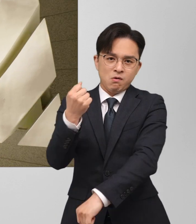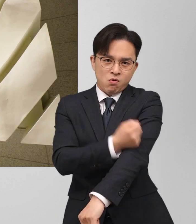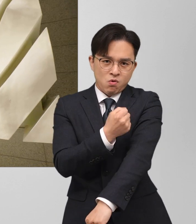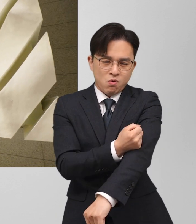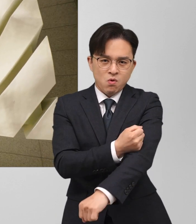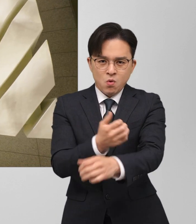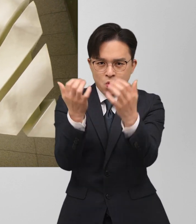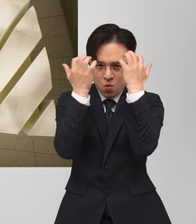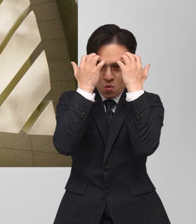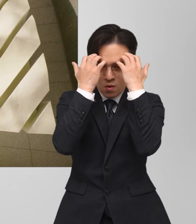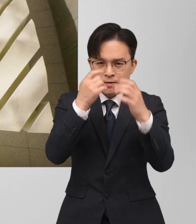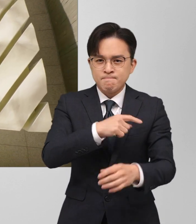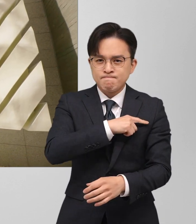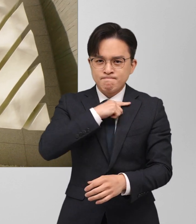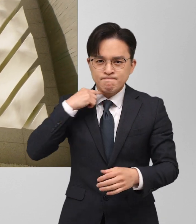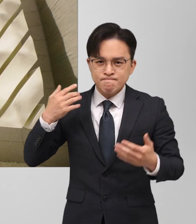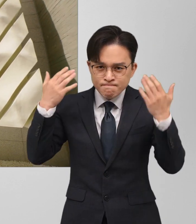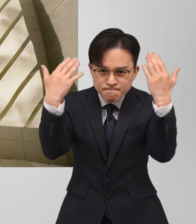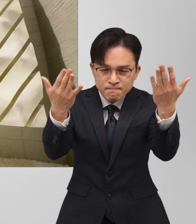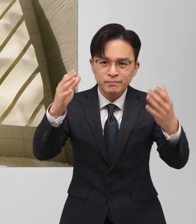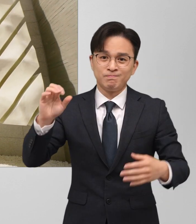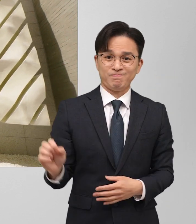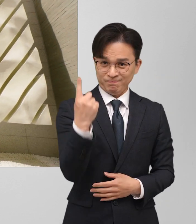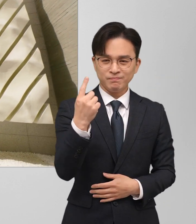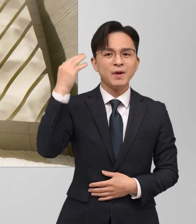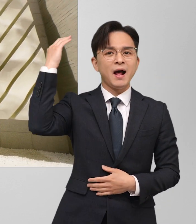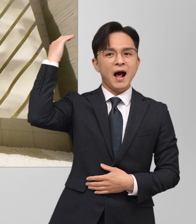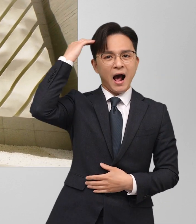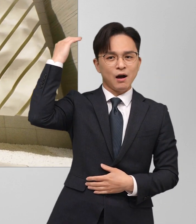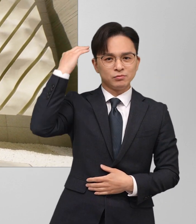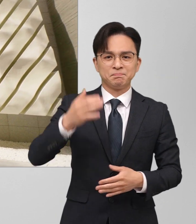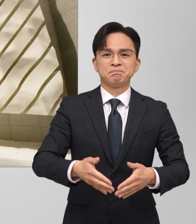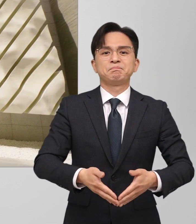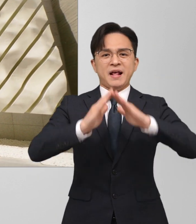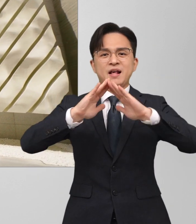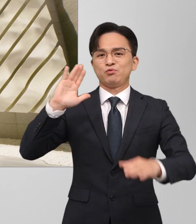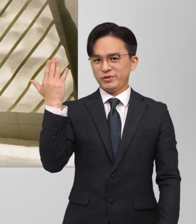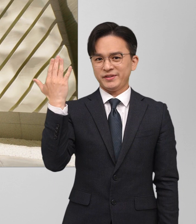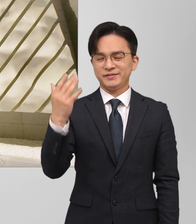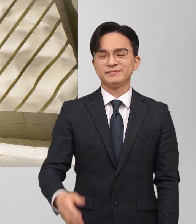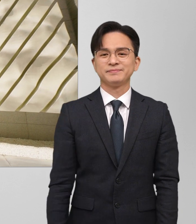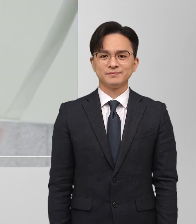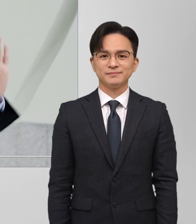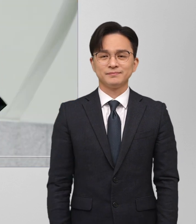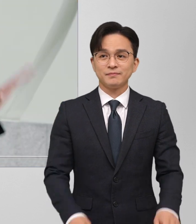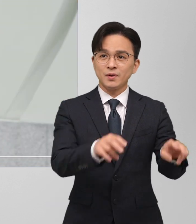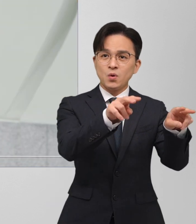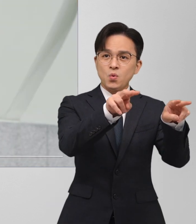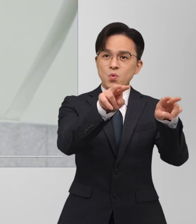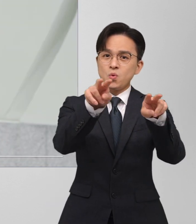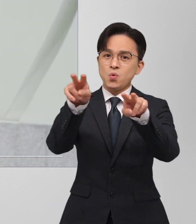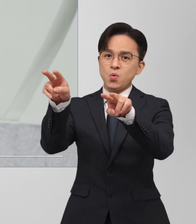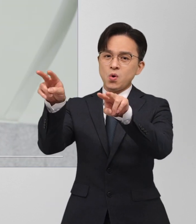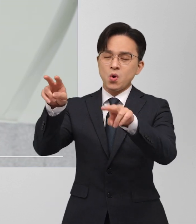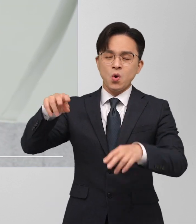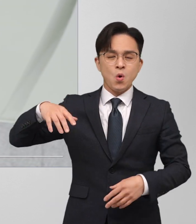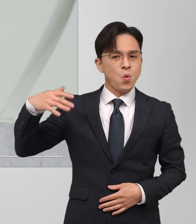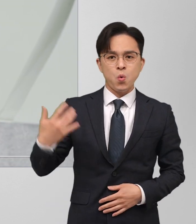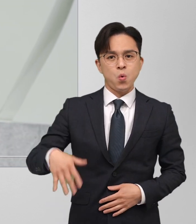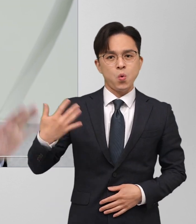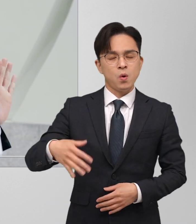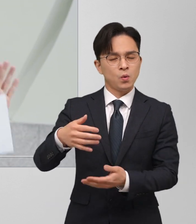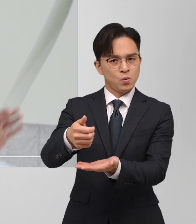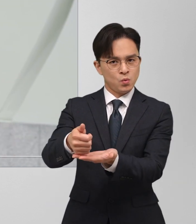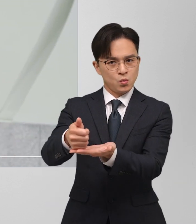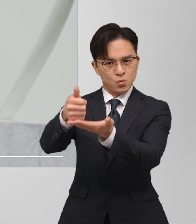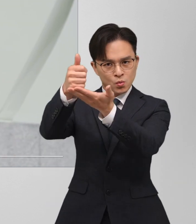다지신 초석 위에 지금의 대한민국이 있다라는 그런 의미가 담긴 작품이라고 할 수 있습니다. 보기만 봐도 굉장히 좀 의미가 있고